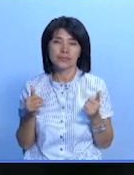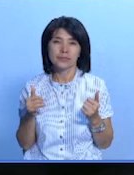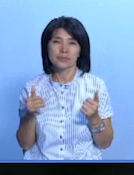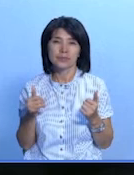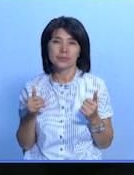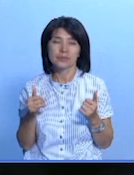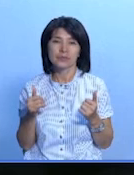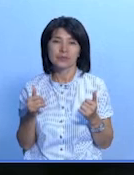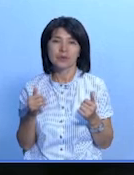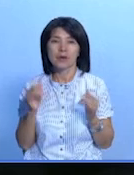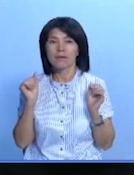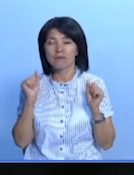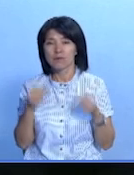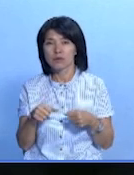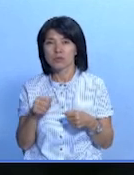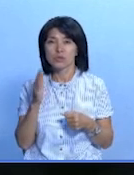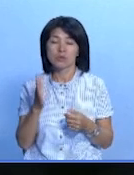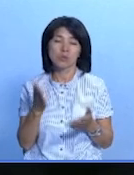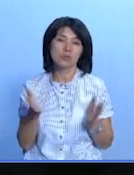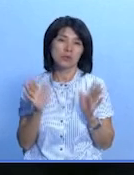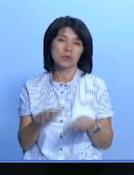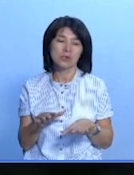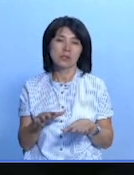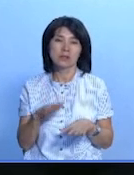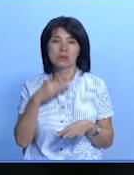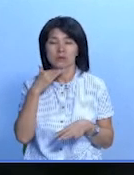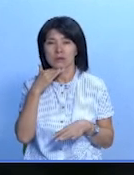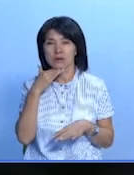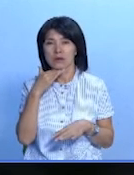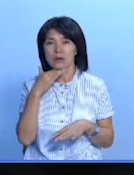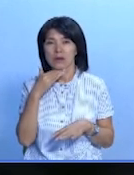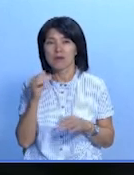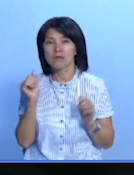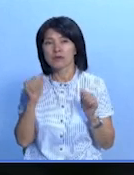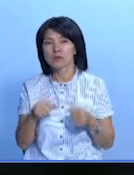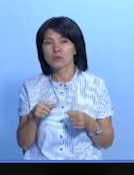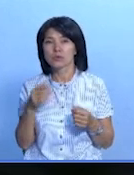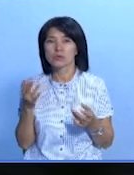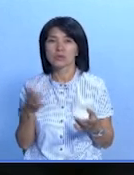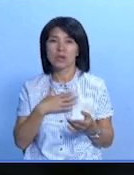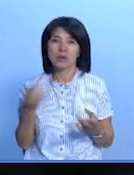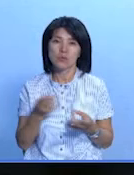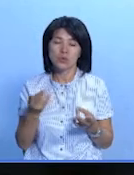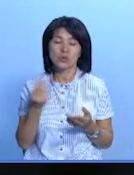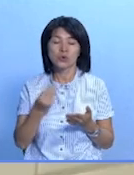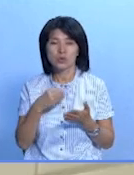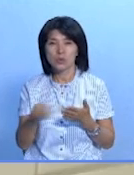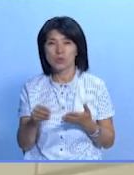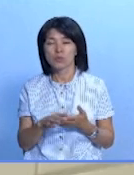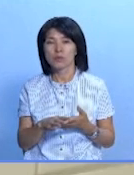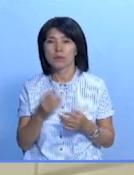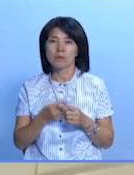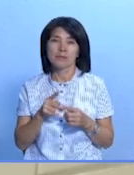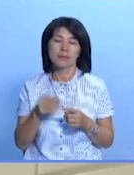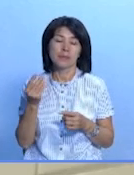Вот, возможно, их будет достаточно. 3 аппаратов. Возможно, что нам придется еще закупать. К слову, деньги